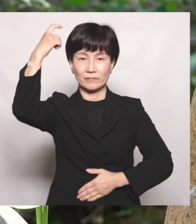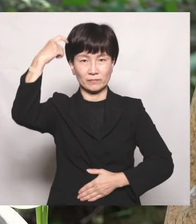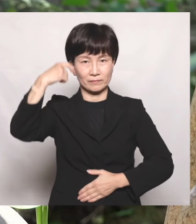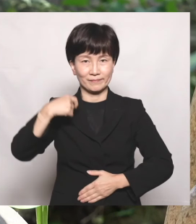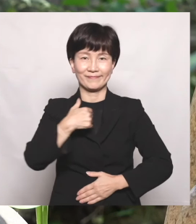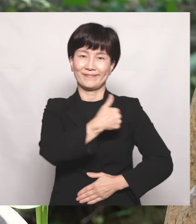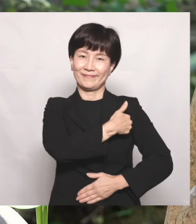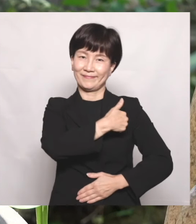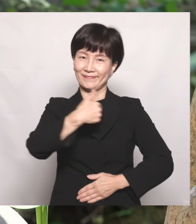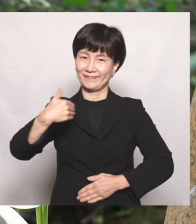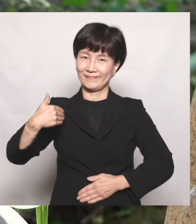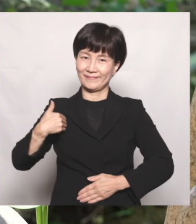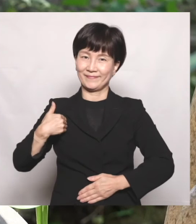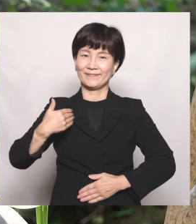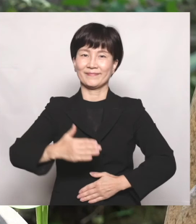충분할 것입니다.